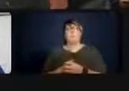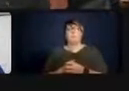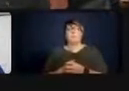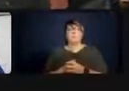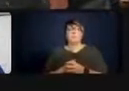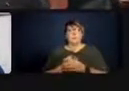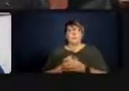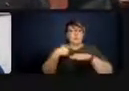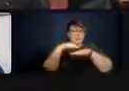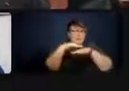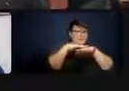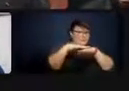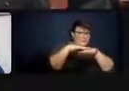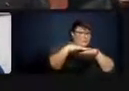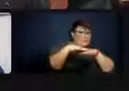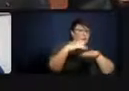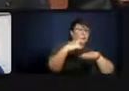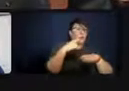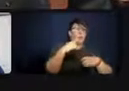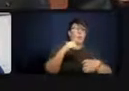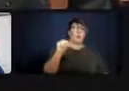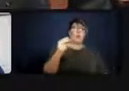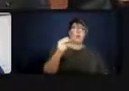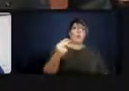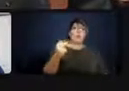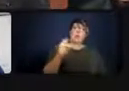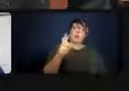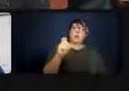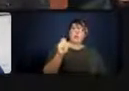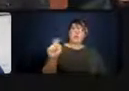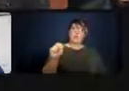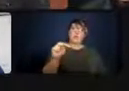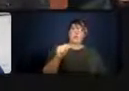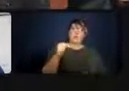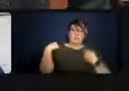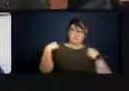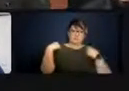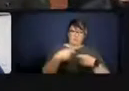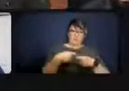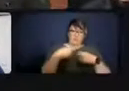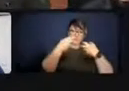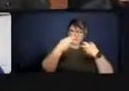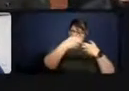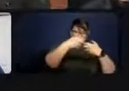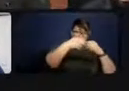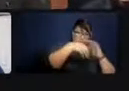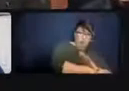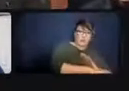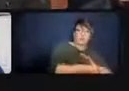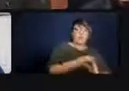njia mbalimbali au aina mbalimbali za kazi.